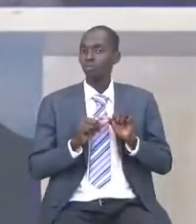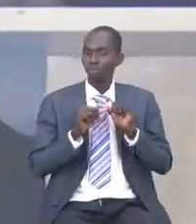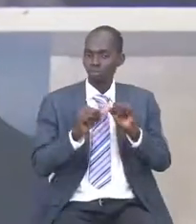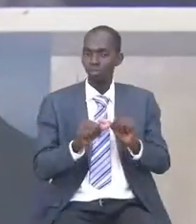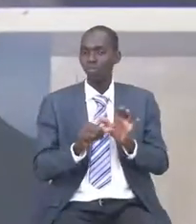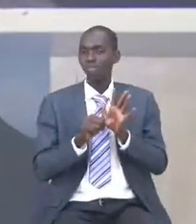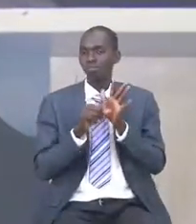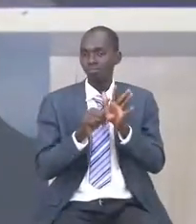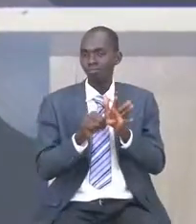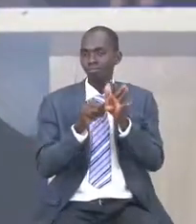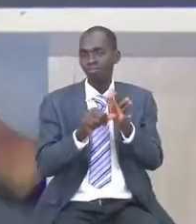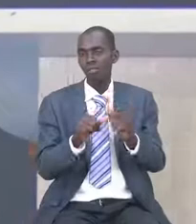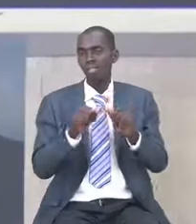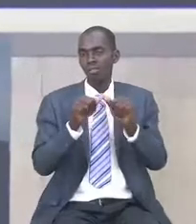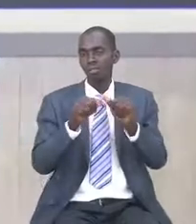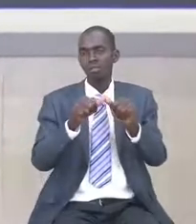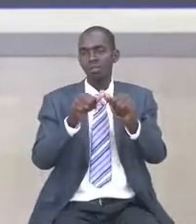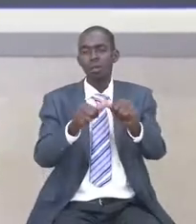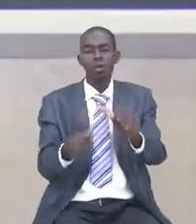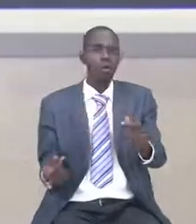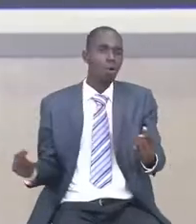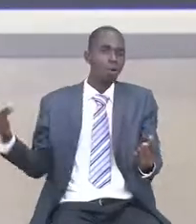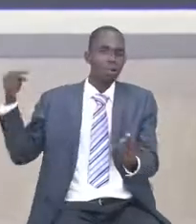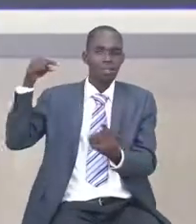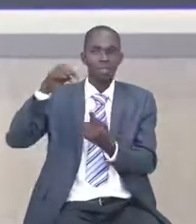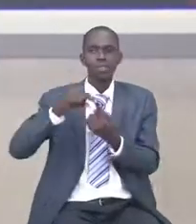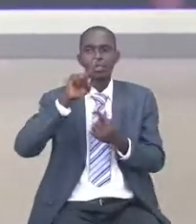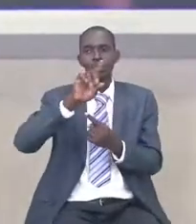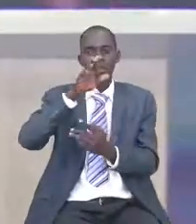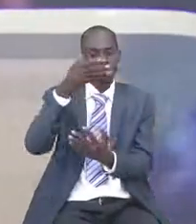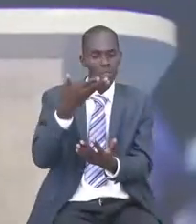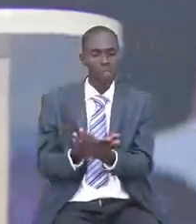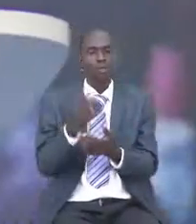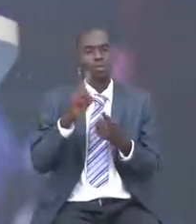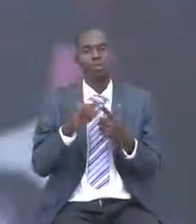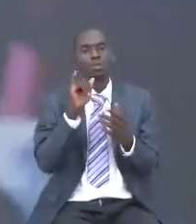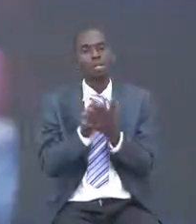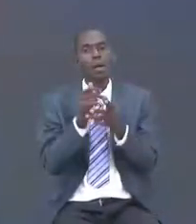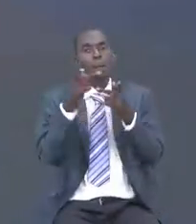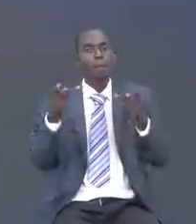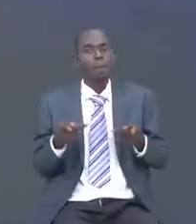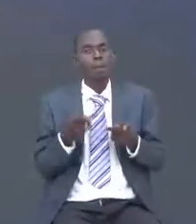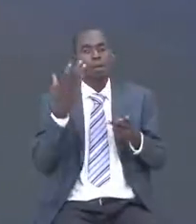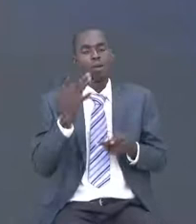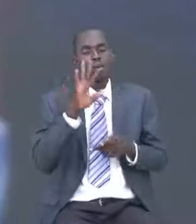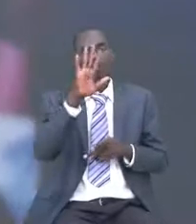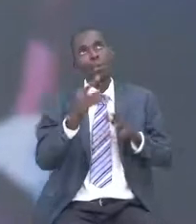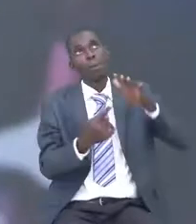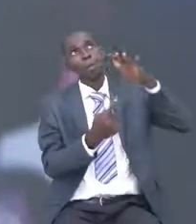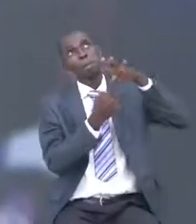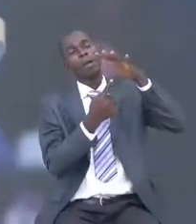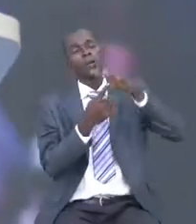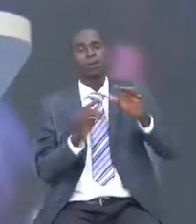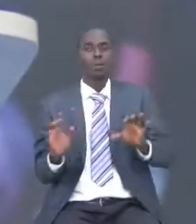Et il faut la persévérance. Fais-le, continue à le faire et le fais encore jusqu'à ce que tu parviennes à